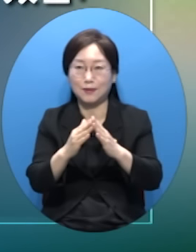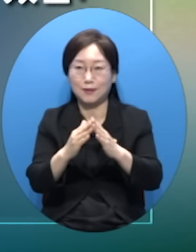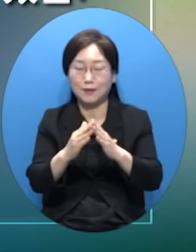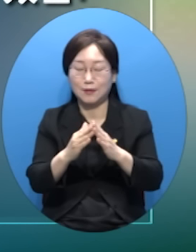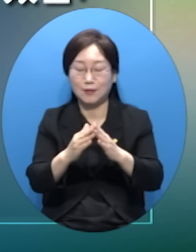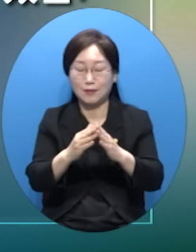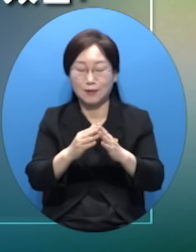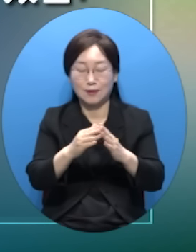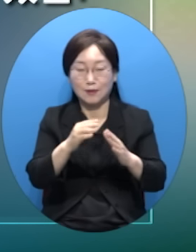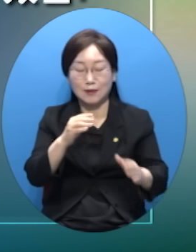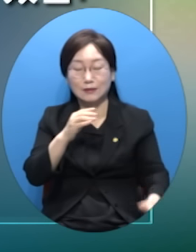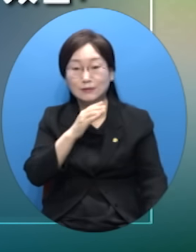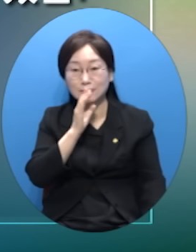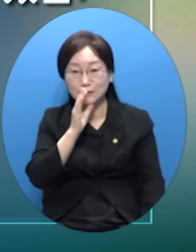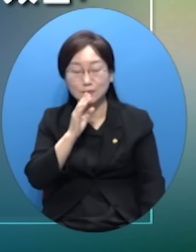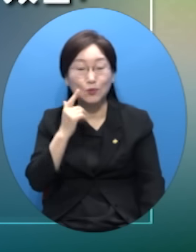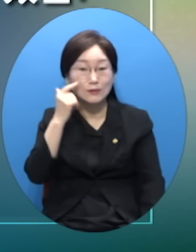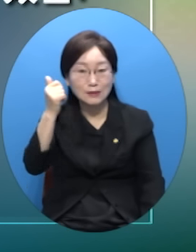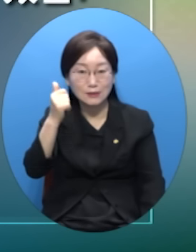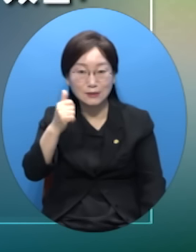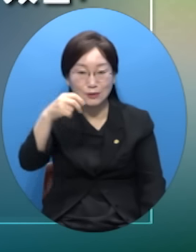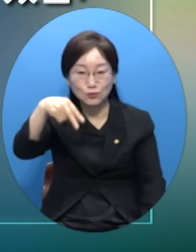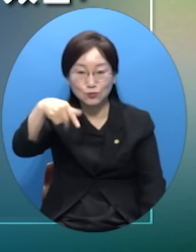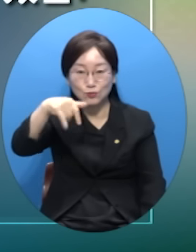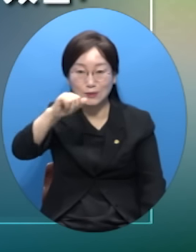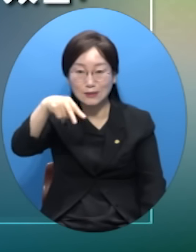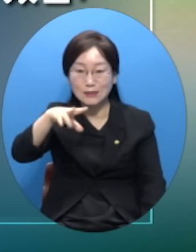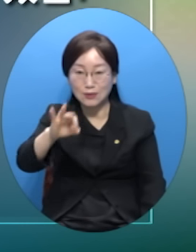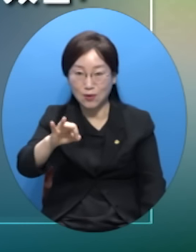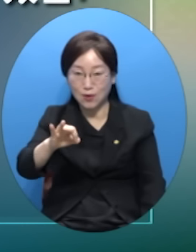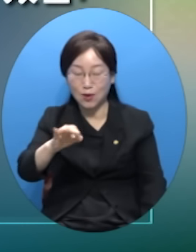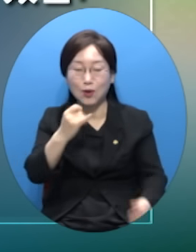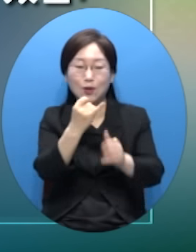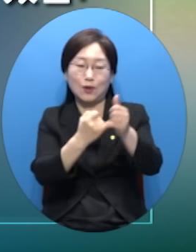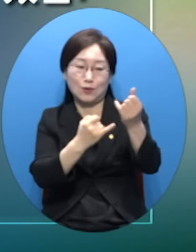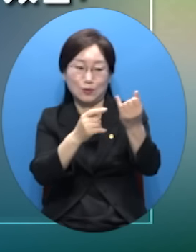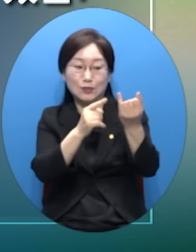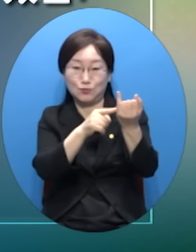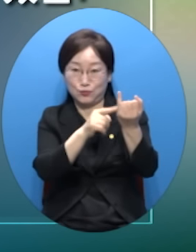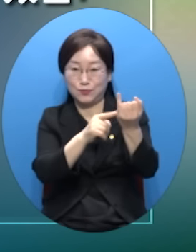원로 목사님 되신 유기성 목사님 사모님 박리부가 사모님이